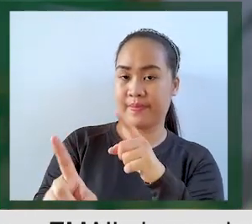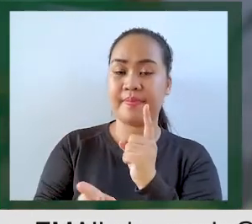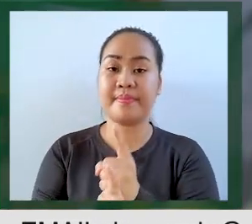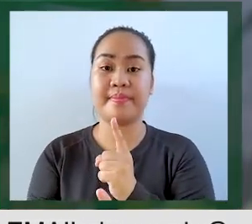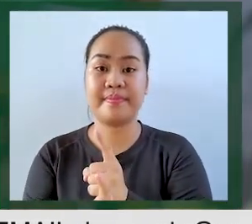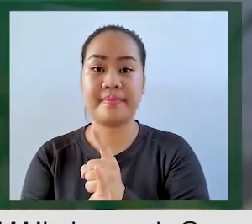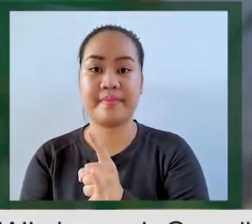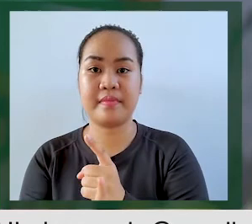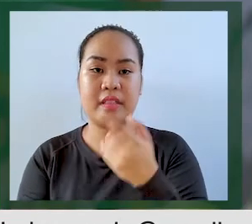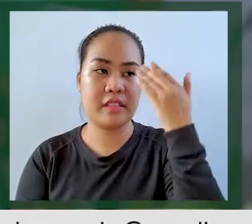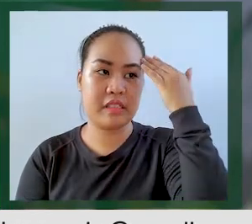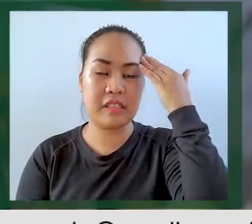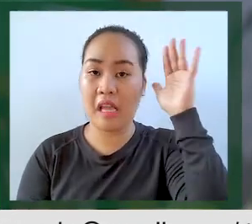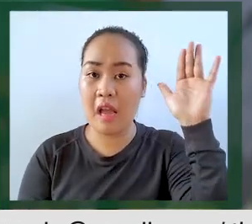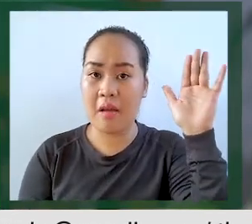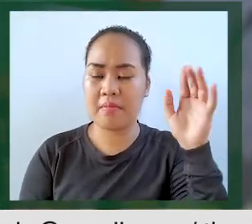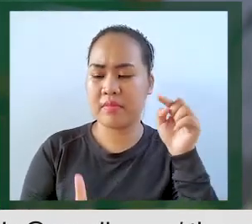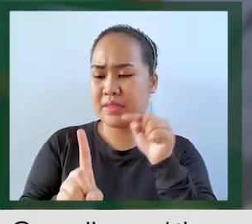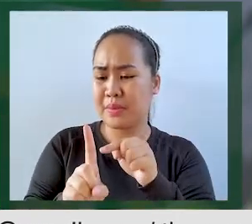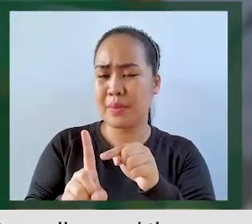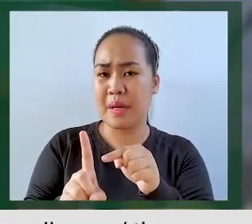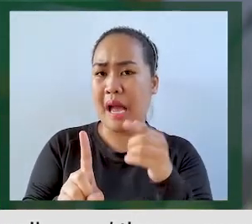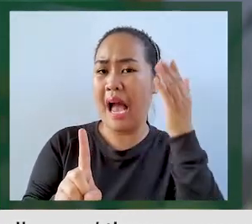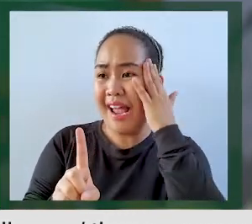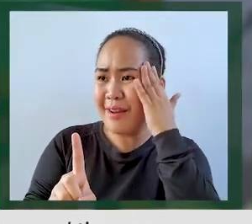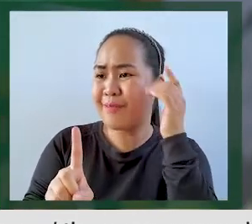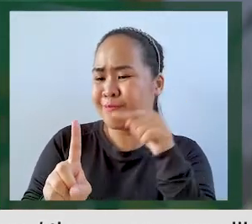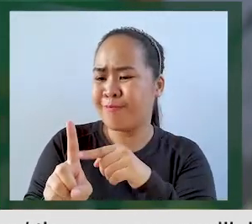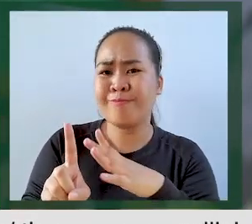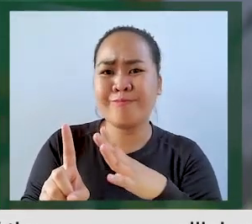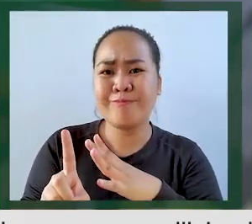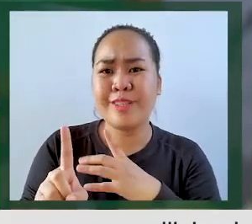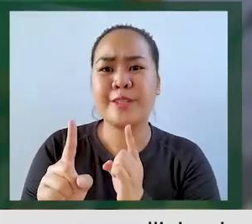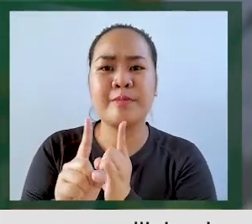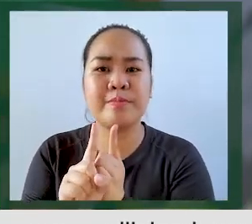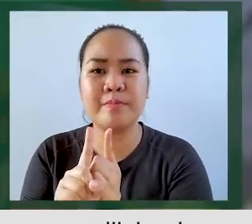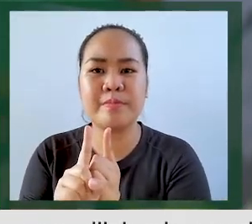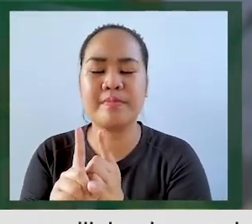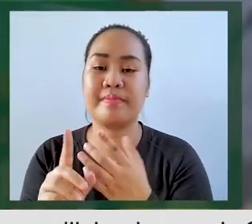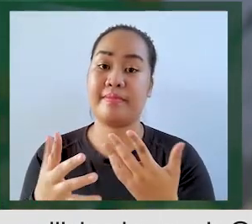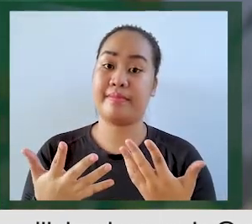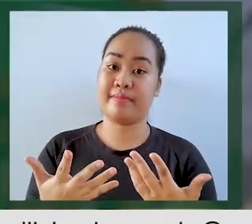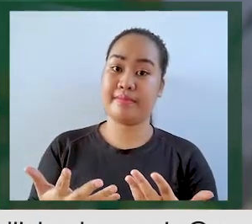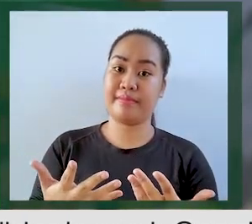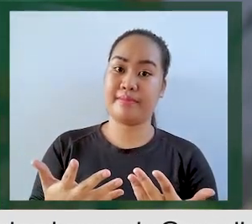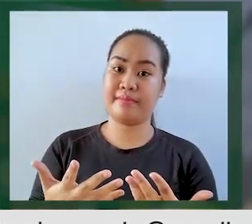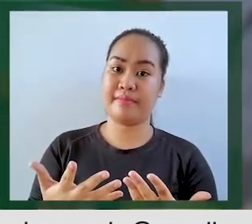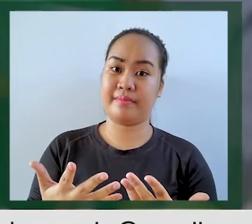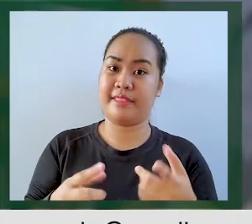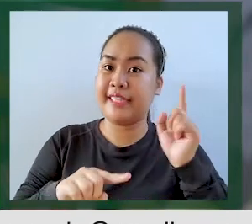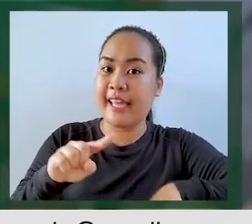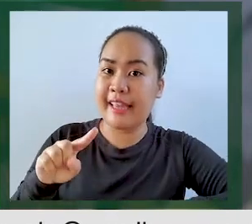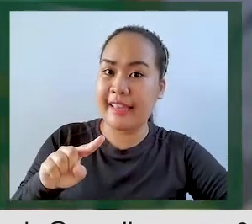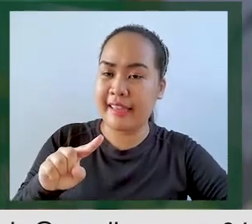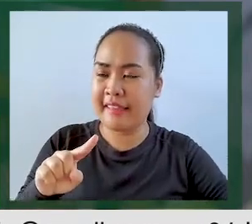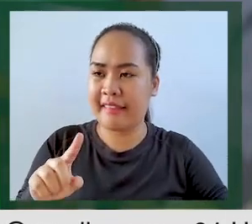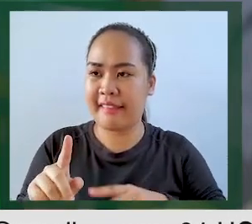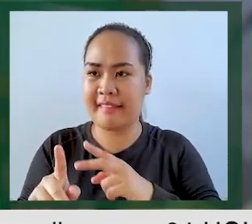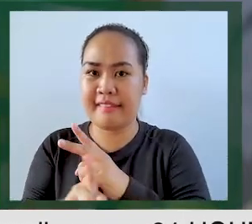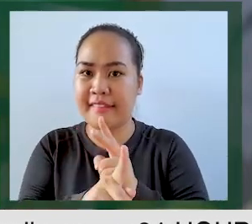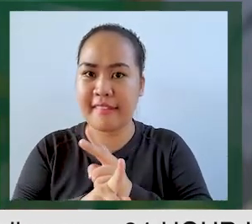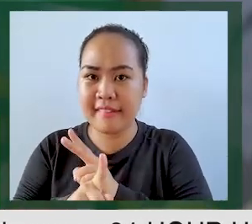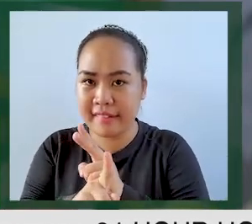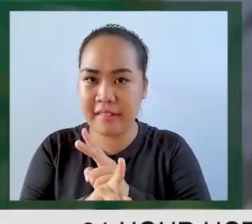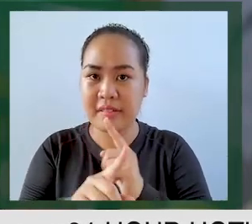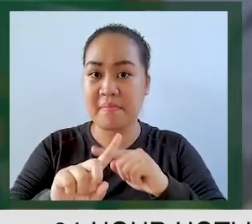maging mentality natin. Maintain pa rin social distance, 'di ba? Yung mga safety protocols. Kahit komportable kayo,